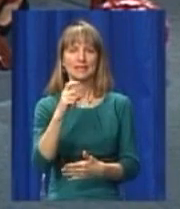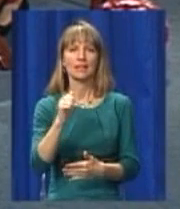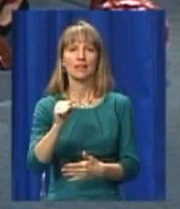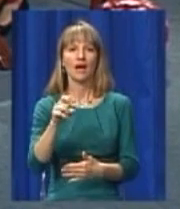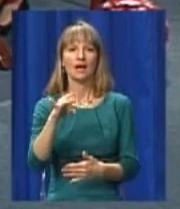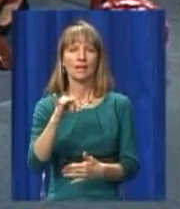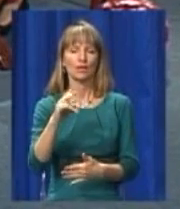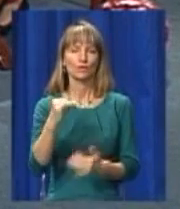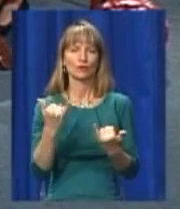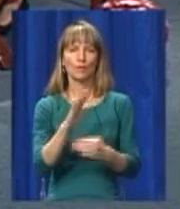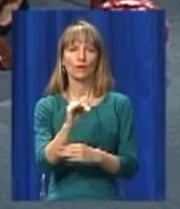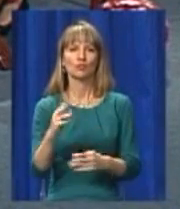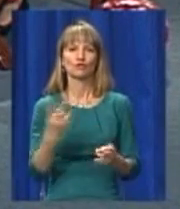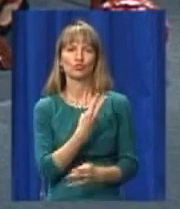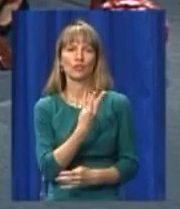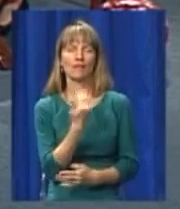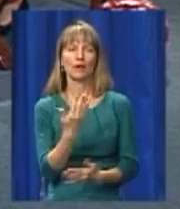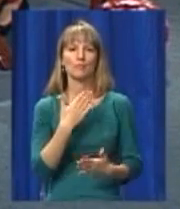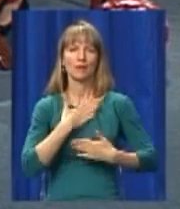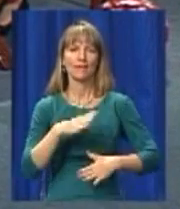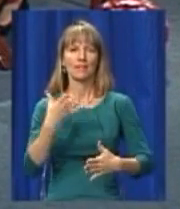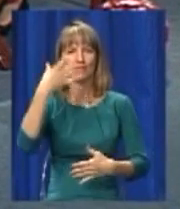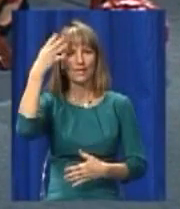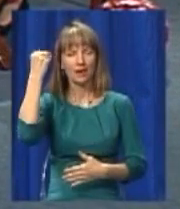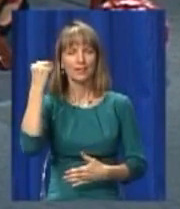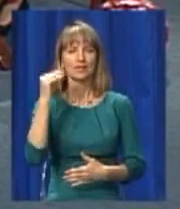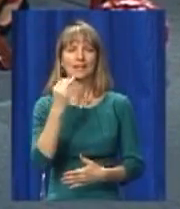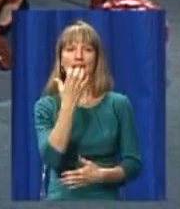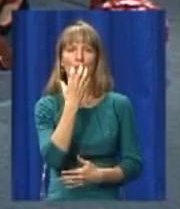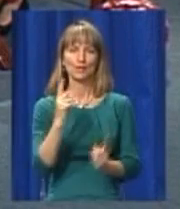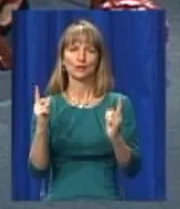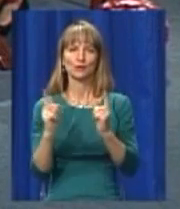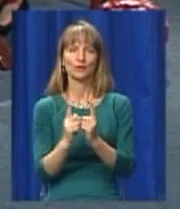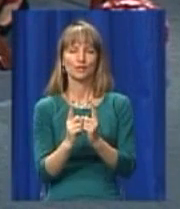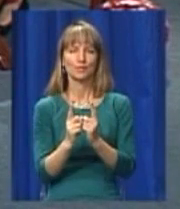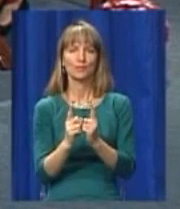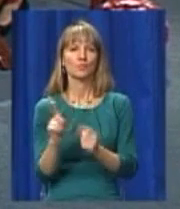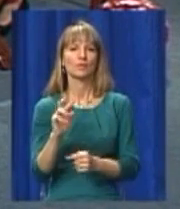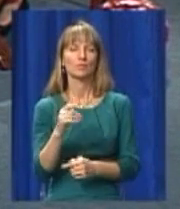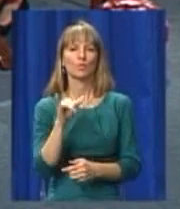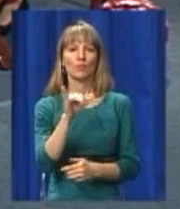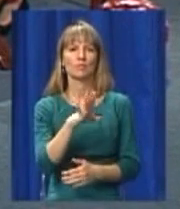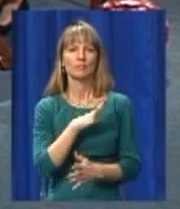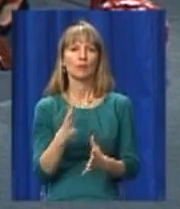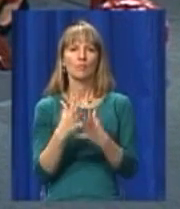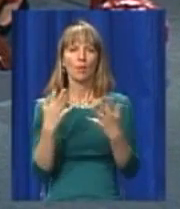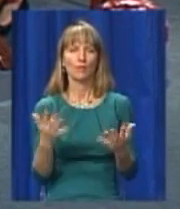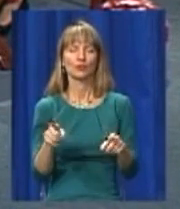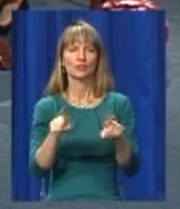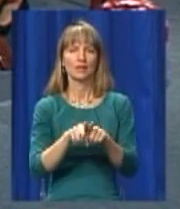вами прощаємося і бажаємо вам приємних вражень, моментів і теплих зустрічей. Щоб у вас побільше було